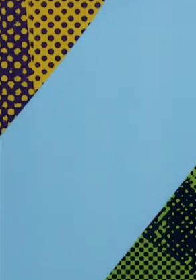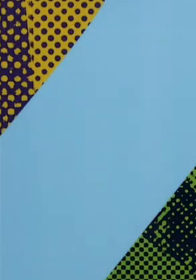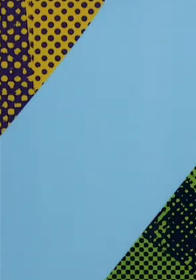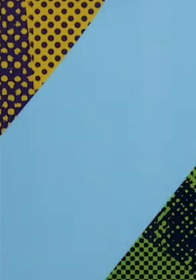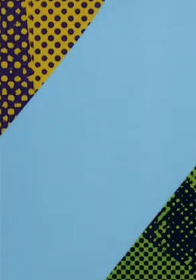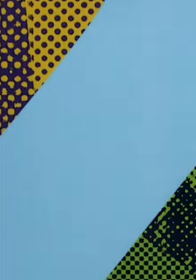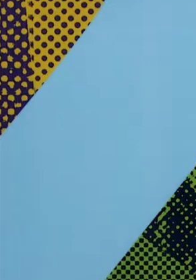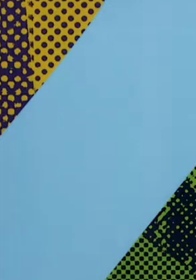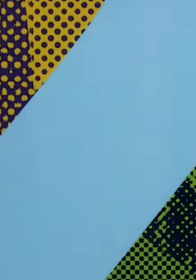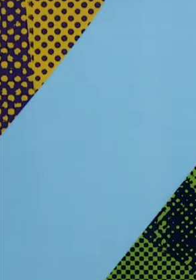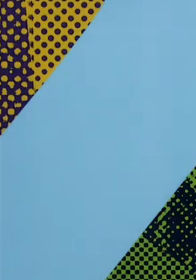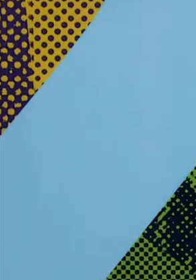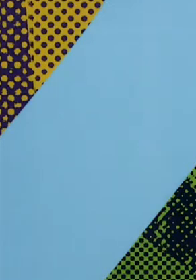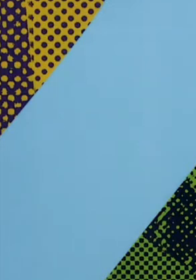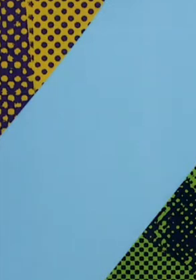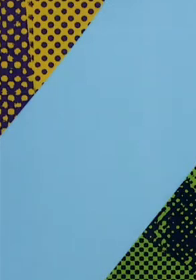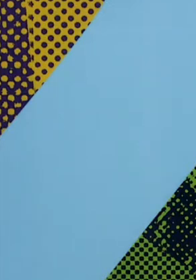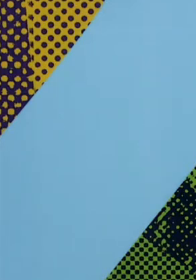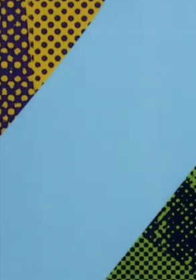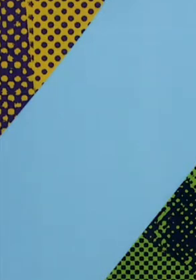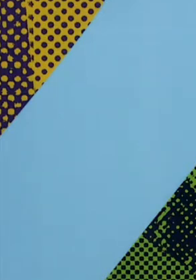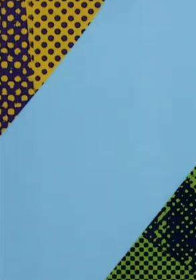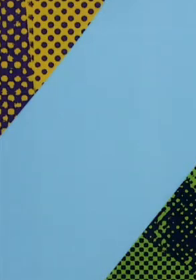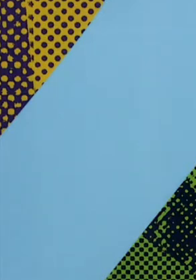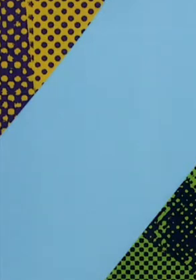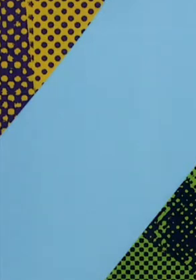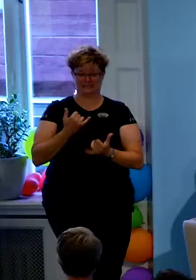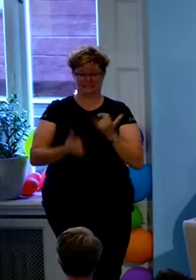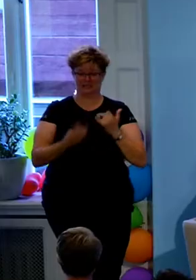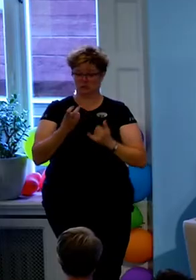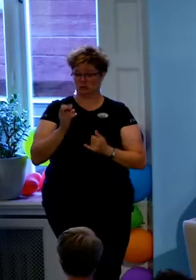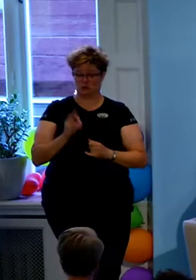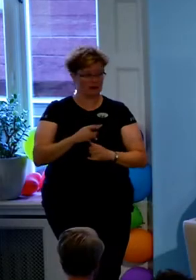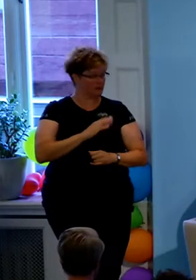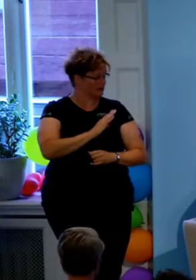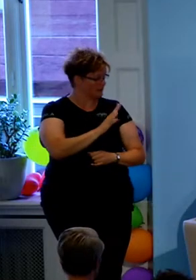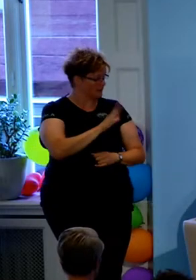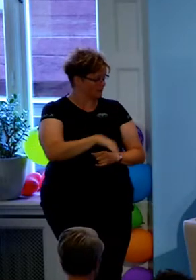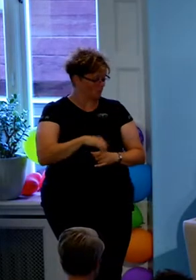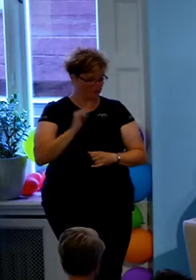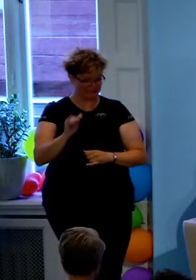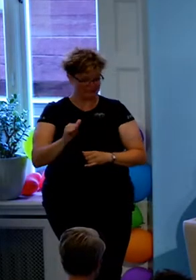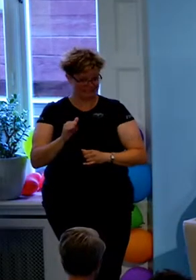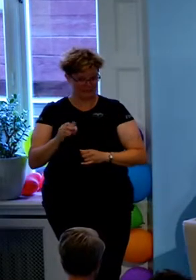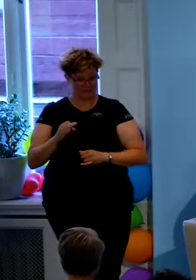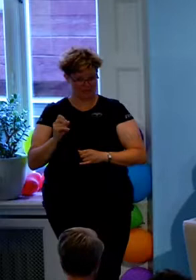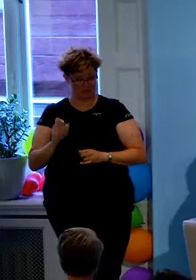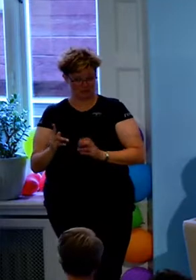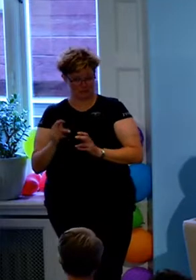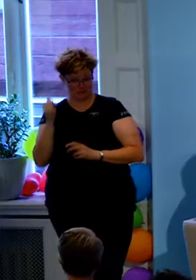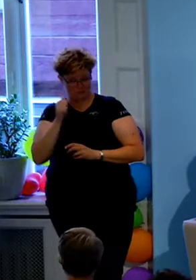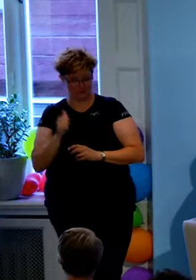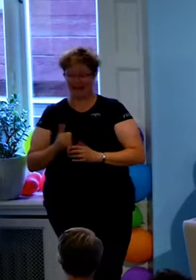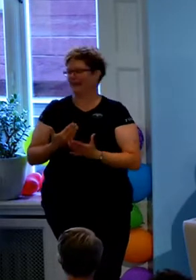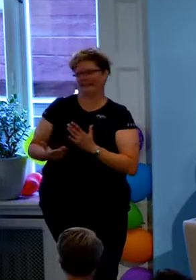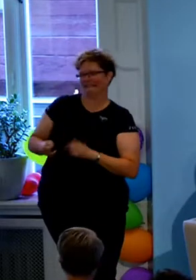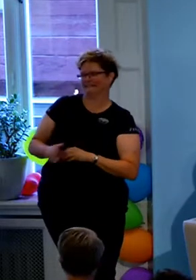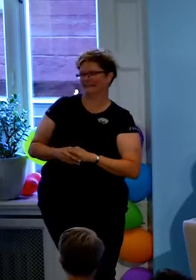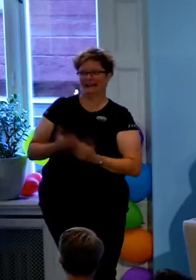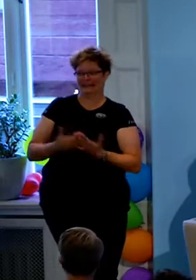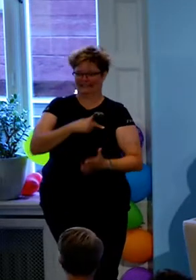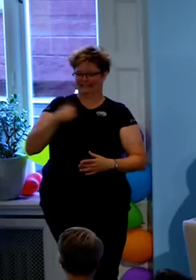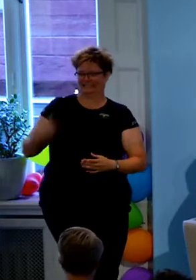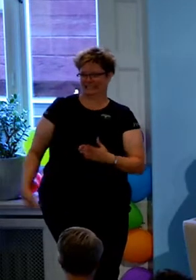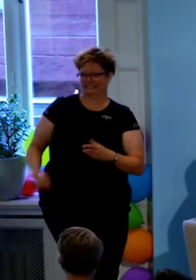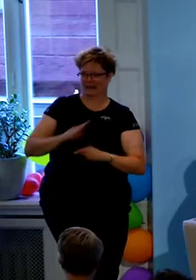det innehållet i skolan inte förändrats särskilt mycket på 20 år. Och dina barn på den skolan? Nej, det gör de inte. Det är inte den kinesiska